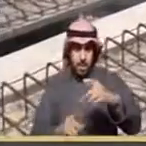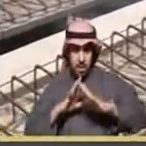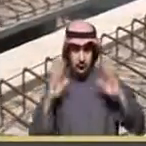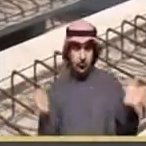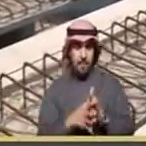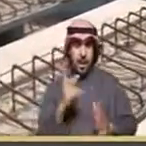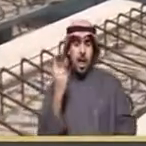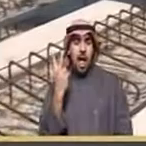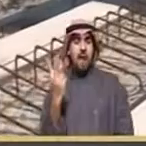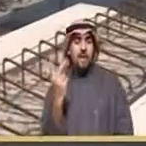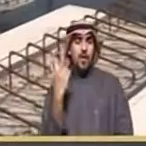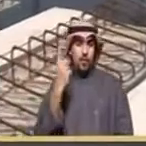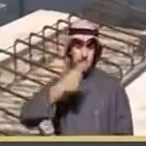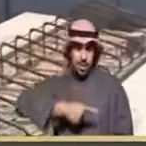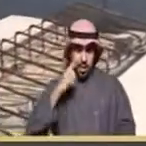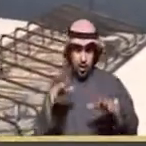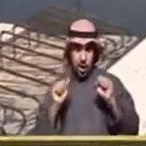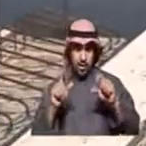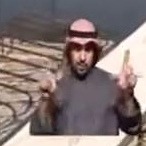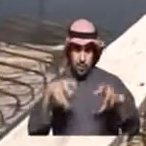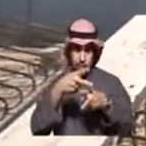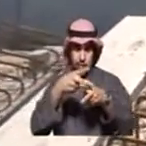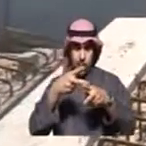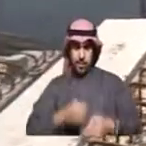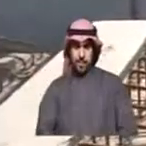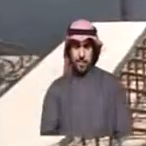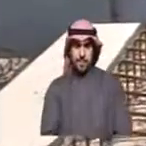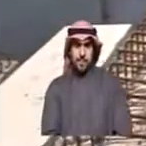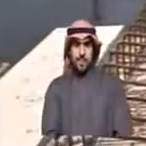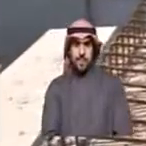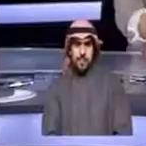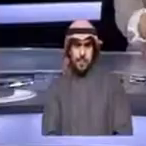2018. ديما دحدال، تلفزيون دولة الكويت.